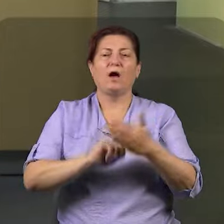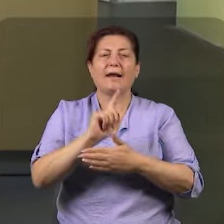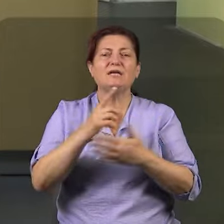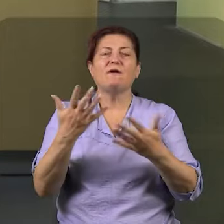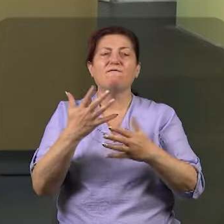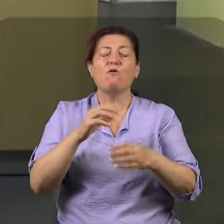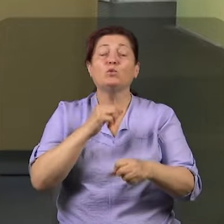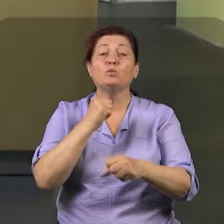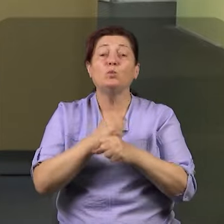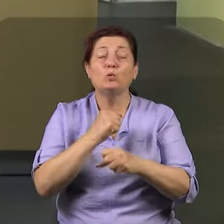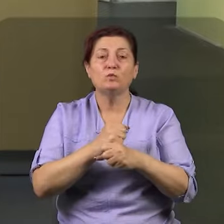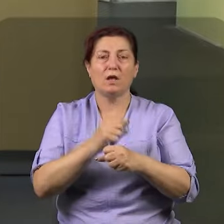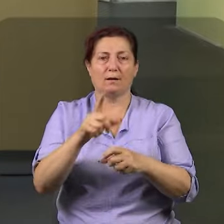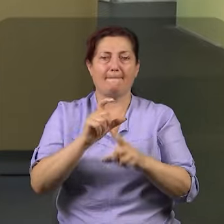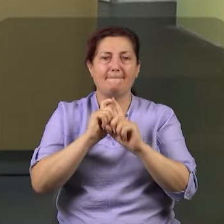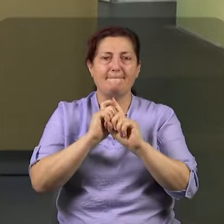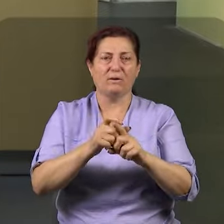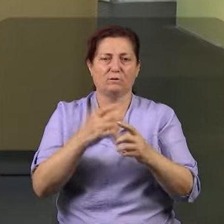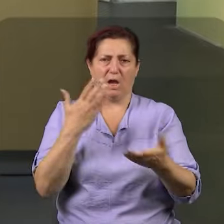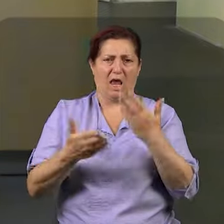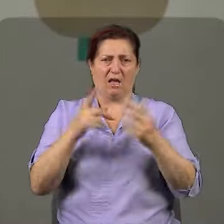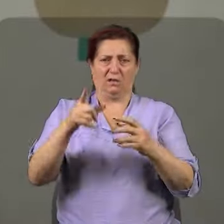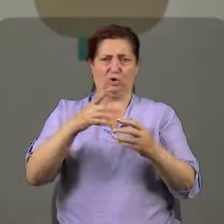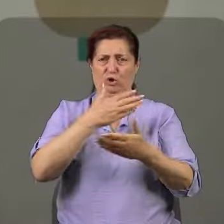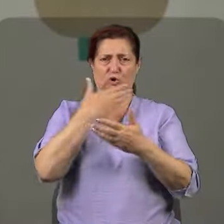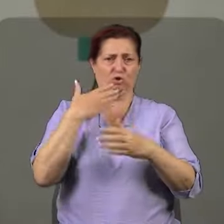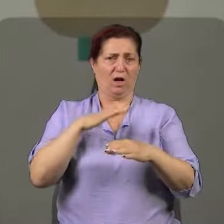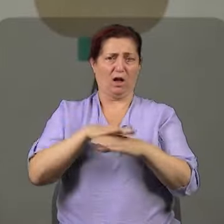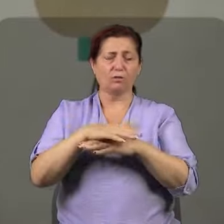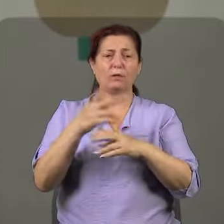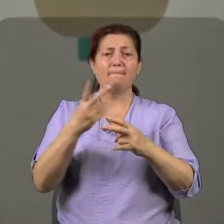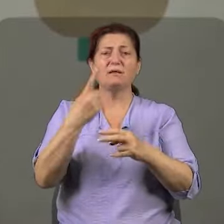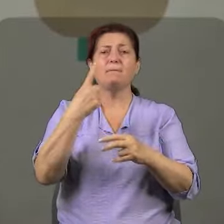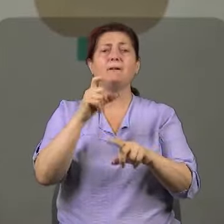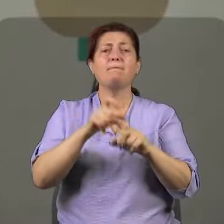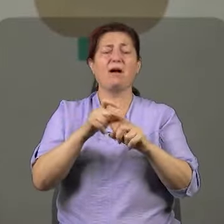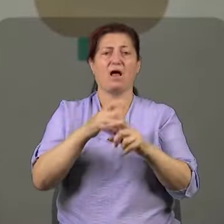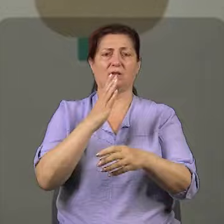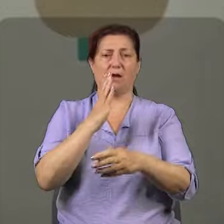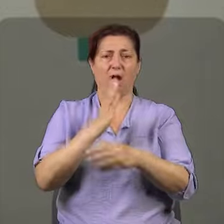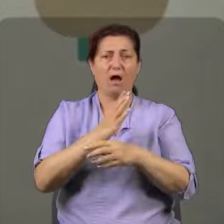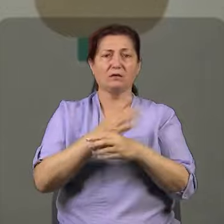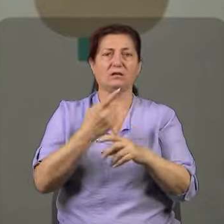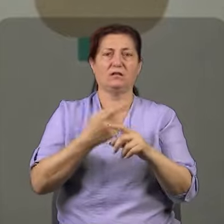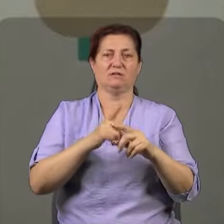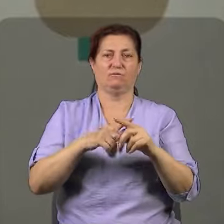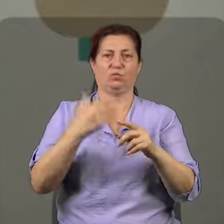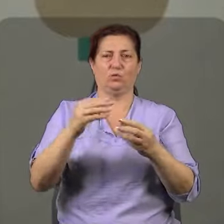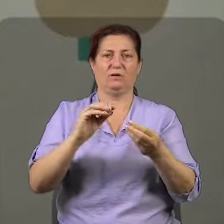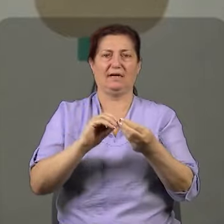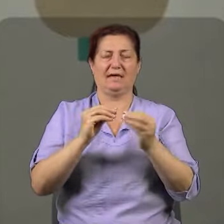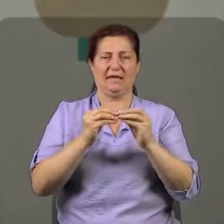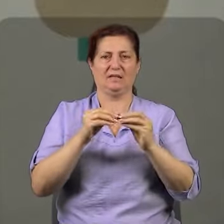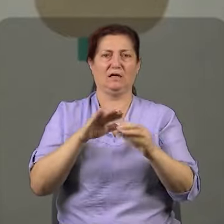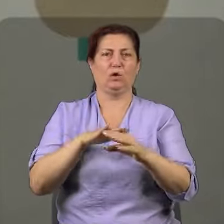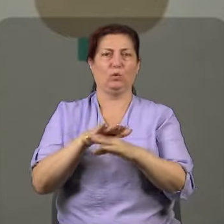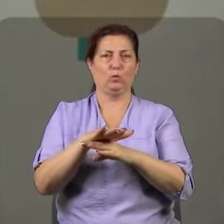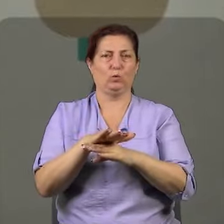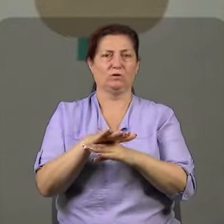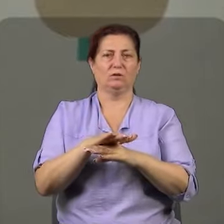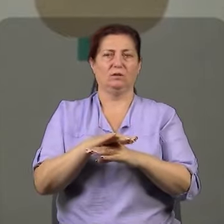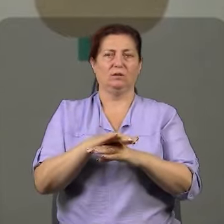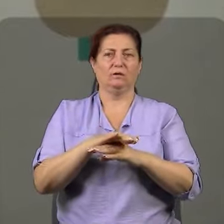պատասխան տալը կլներ աբսուրդ։ Այսինքն, եթե նույնիսկ չկա դրա կատարողը, ուրեմն դու պետք է մի բան անես, որ դրա կատարողը հայտնի, որ դեպի այդ խնդիրը պետք է լուծել։ Քանի որ լոգիկան